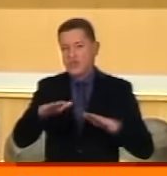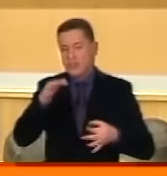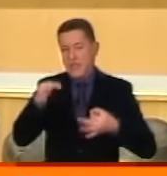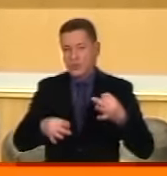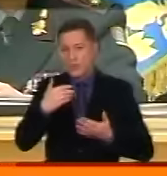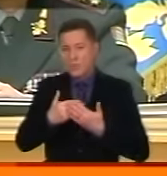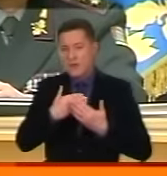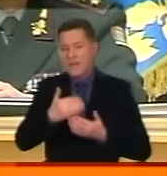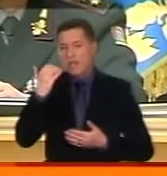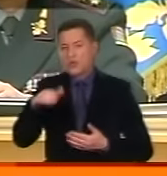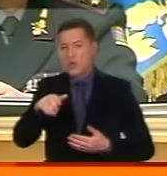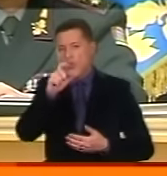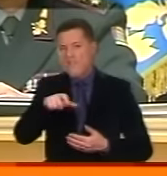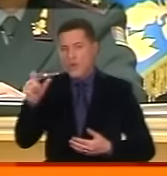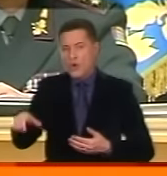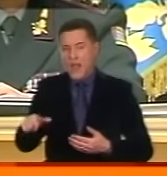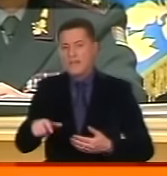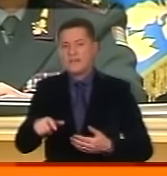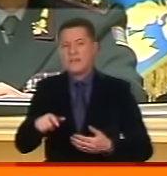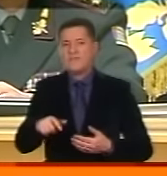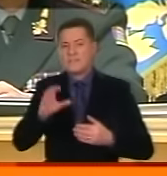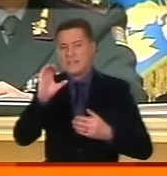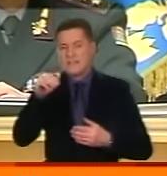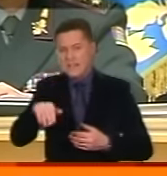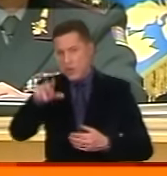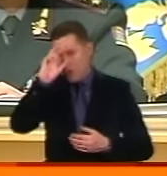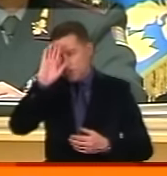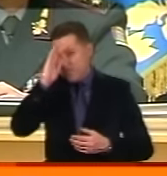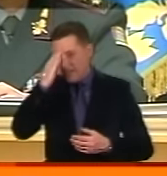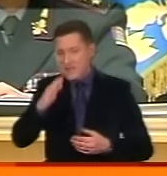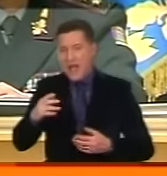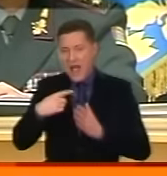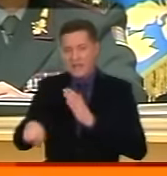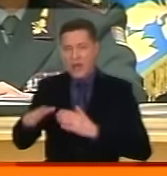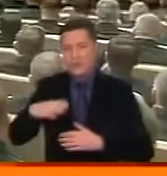приблизно сотня фігурантів справ за статтею «Шпигунство і державна зрада» очікують на вирок.